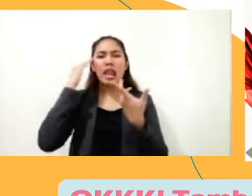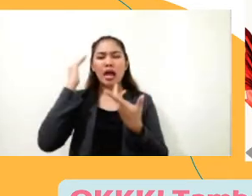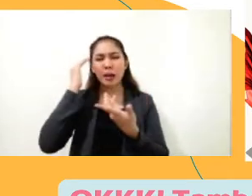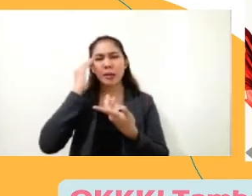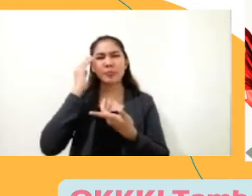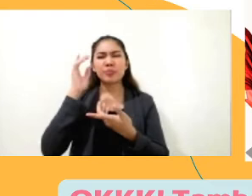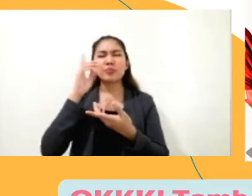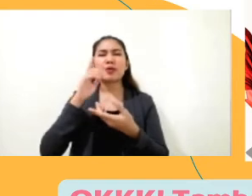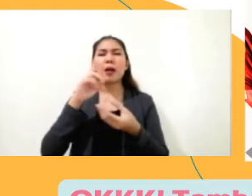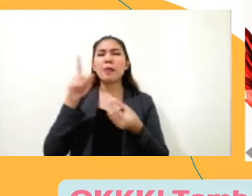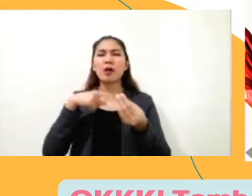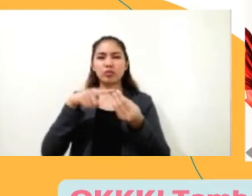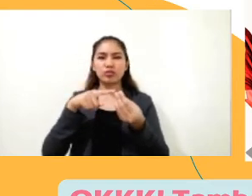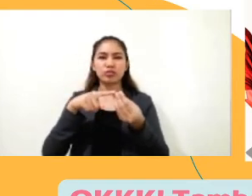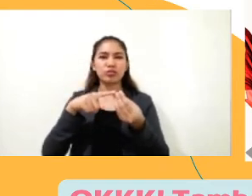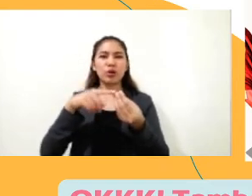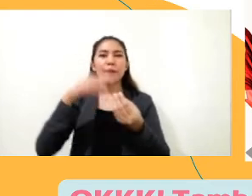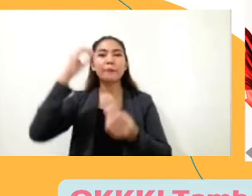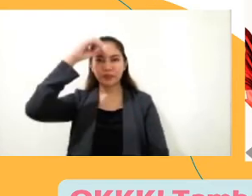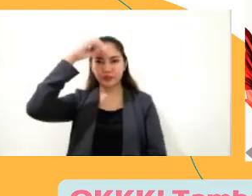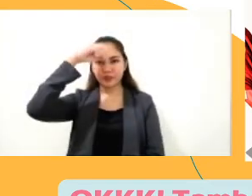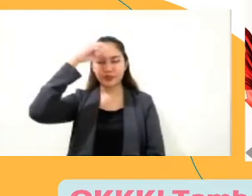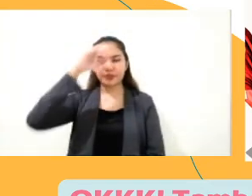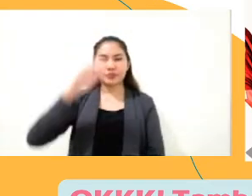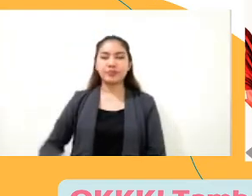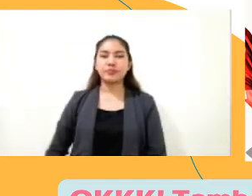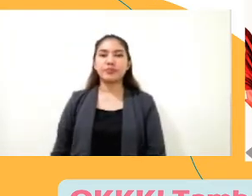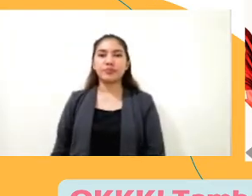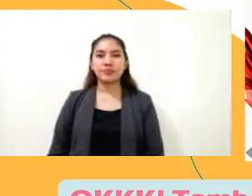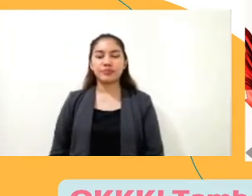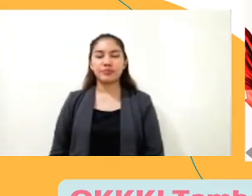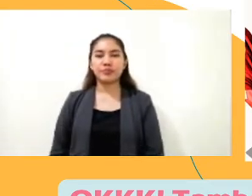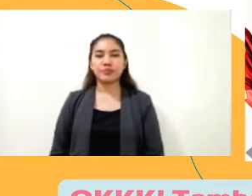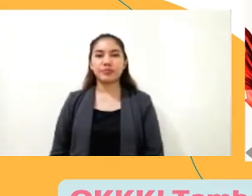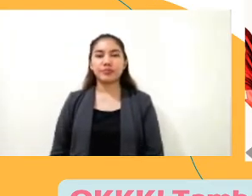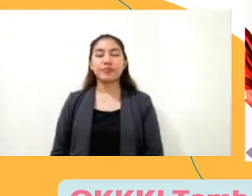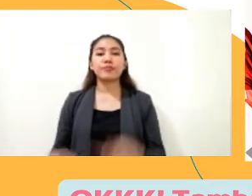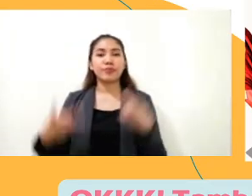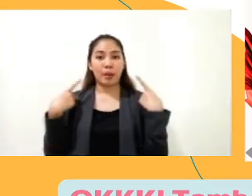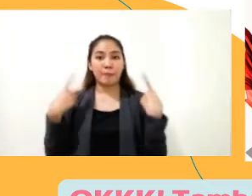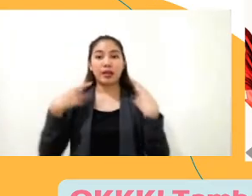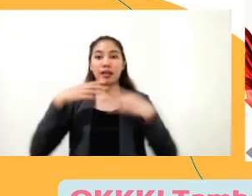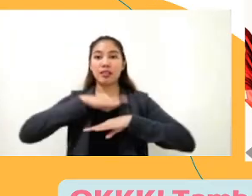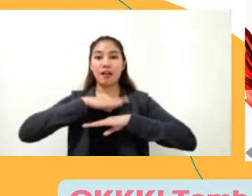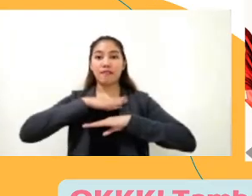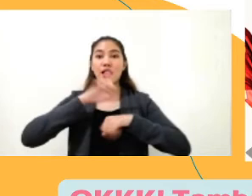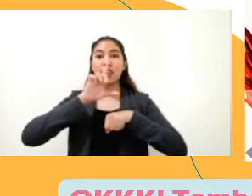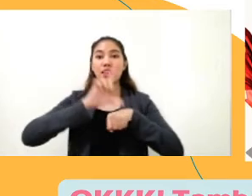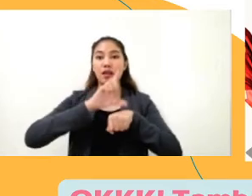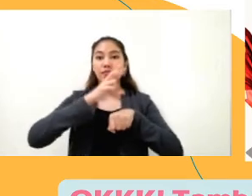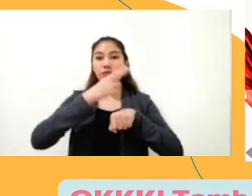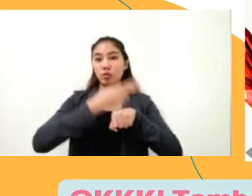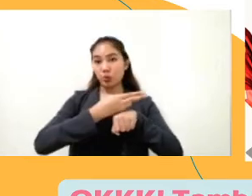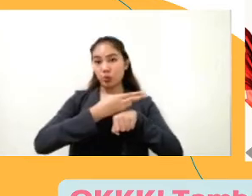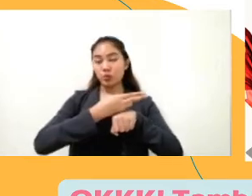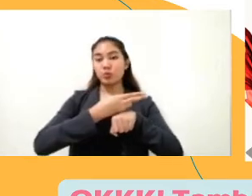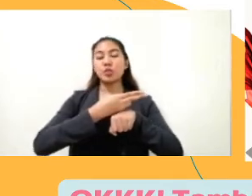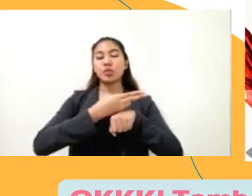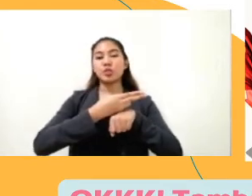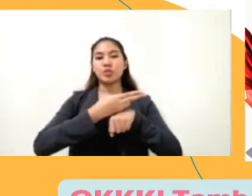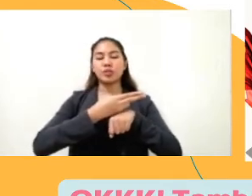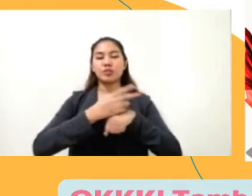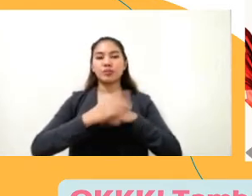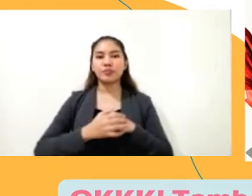pinapahayag. Dapat din may sapat na pangkabuhayan at pinagkakakitaan. Siyempre, ito yung ating